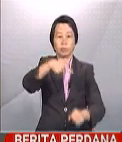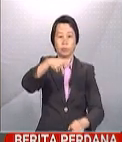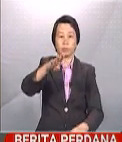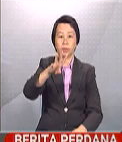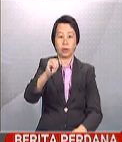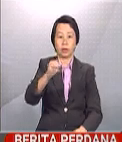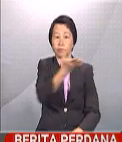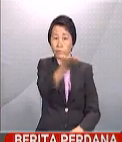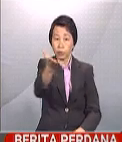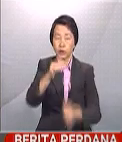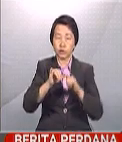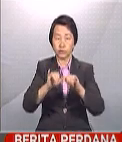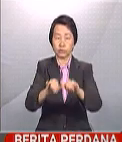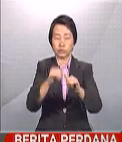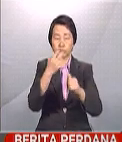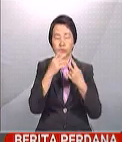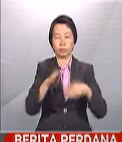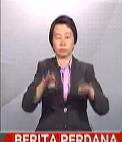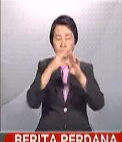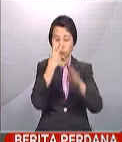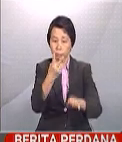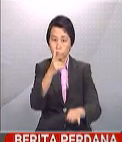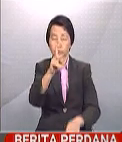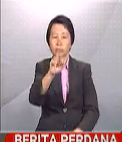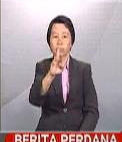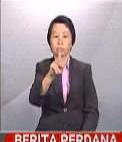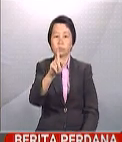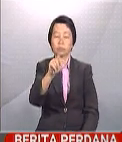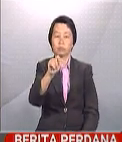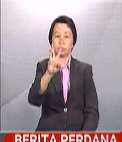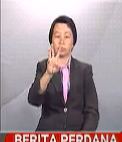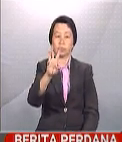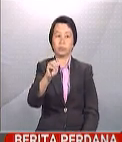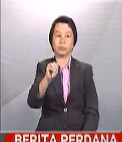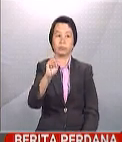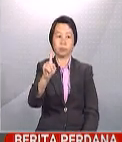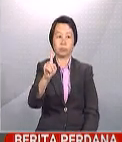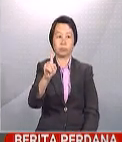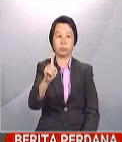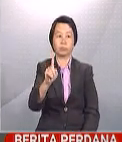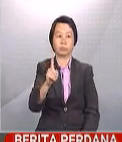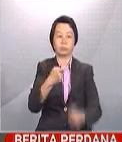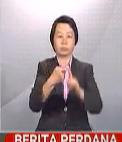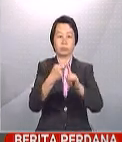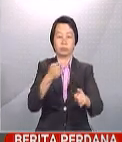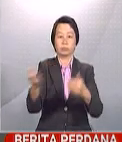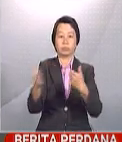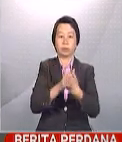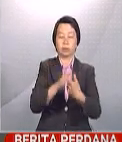semua penonton, teruskan menonton Berita Nasional RTM, jenama media paling dipercayai. Kembali pada Meg dan Fatal.